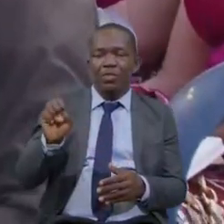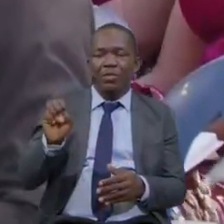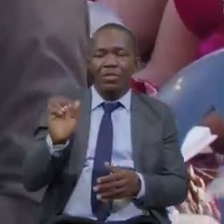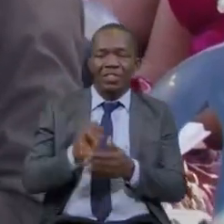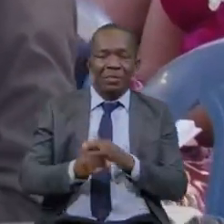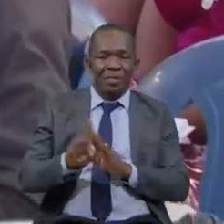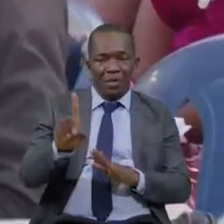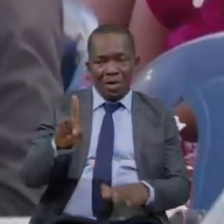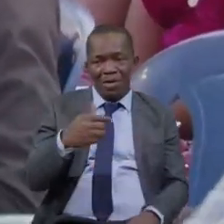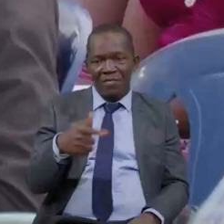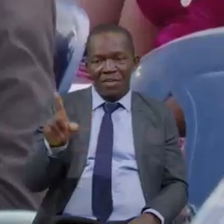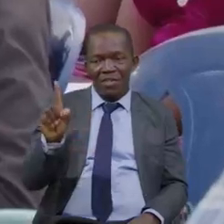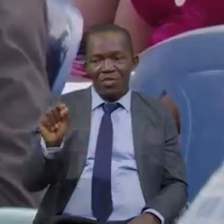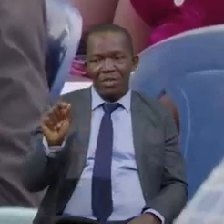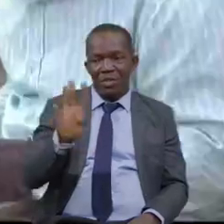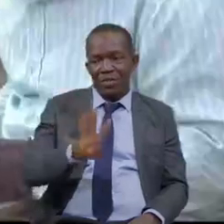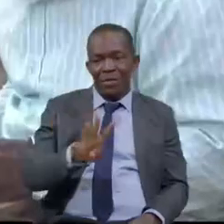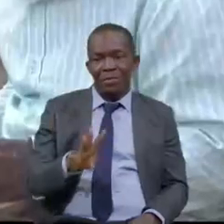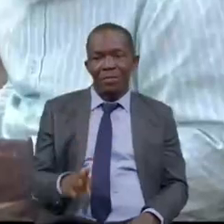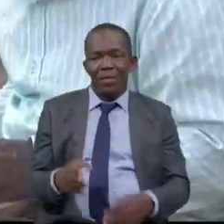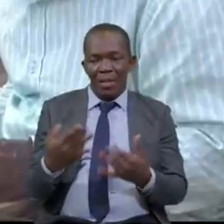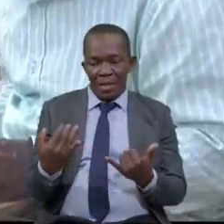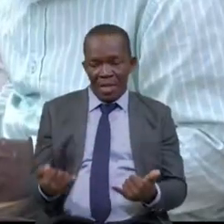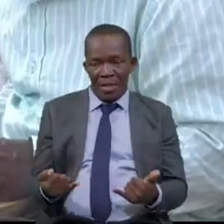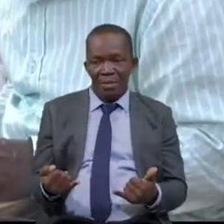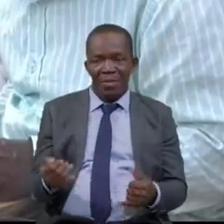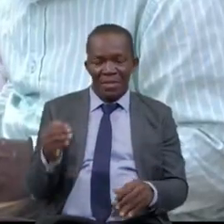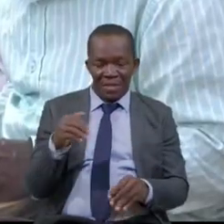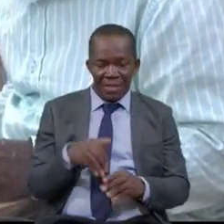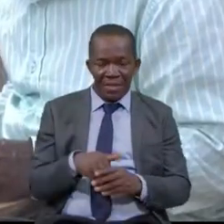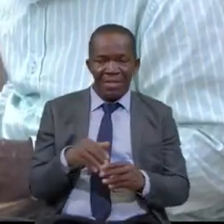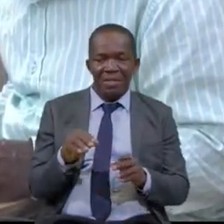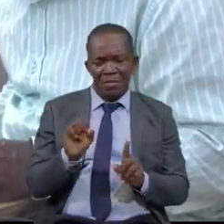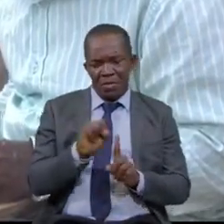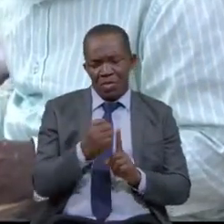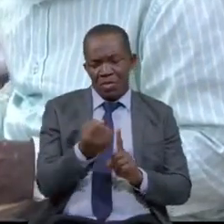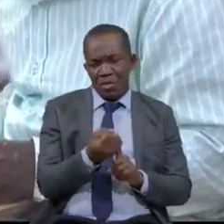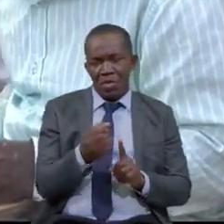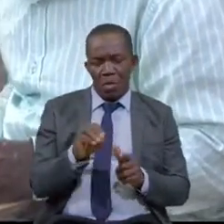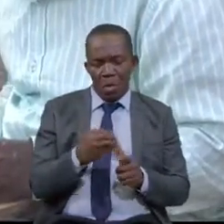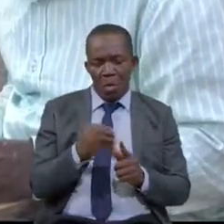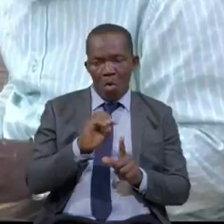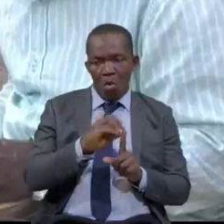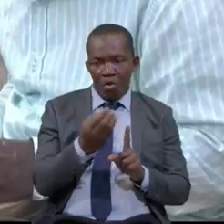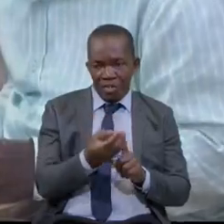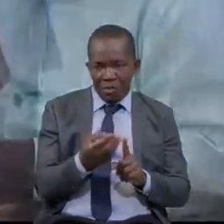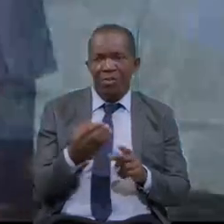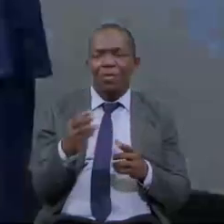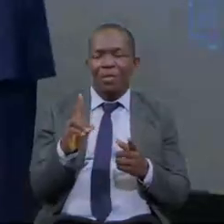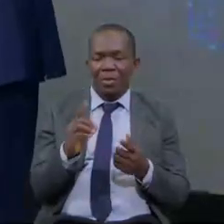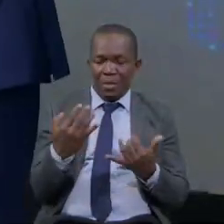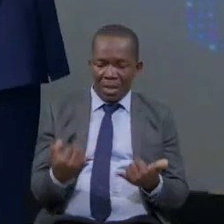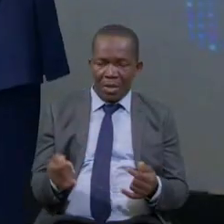Jude 1. Dans cette situation, dans ces circonstances, maintenant, à celui qui